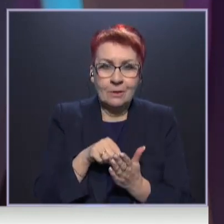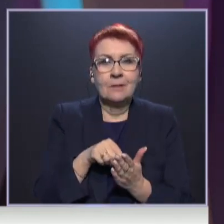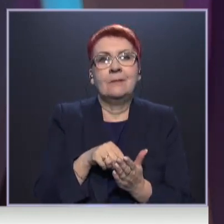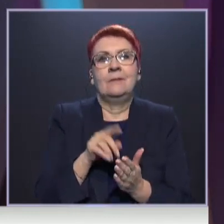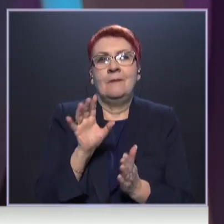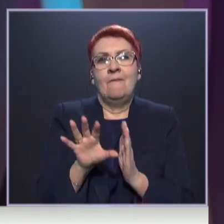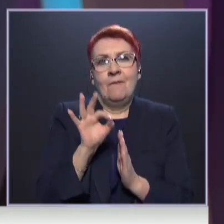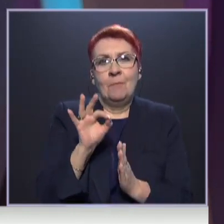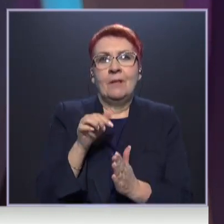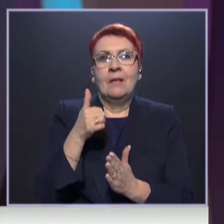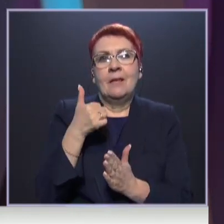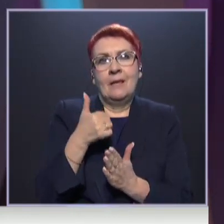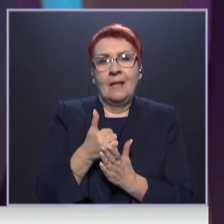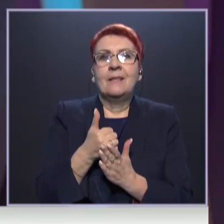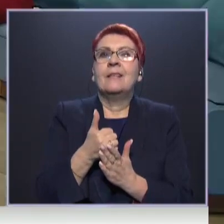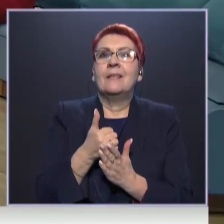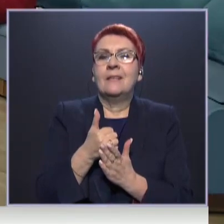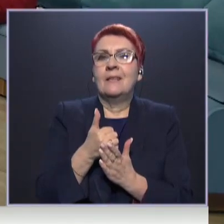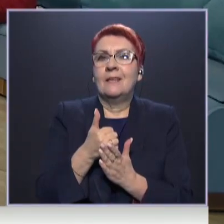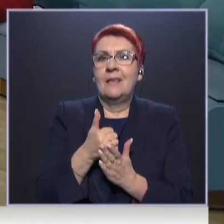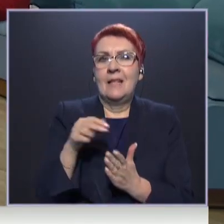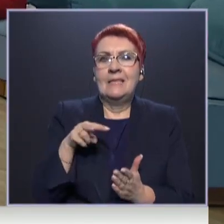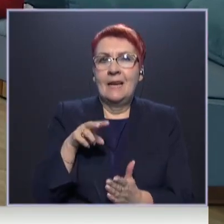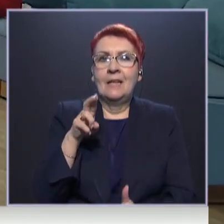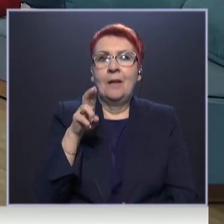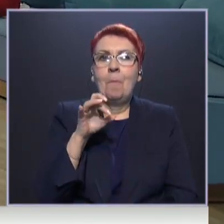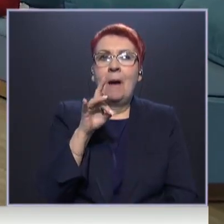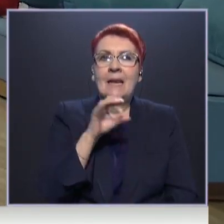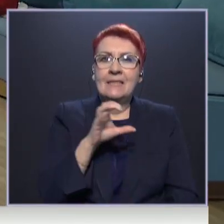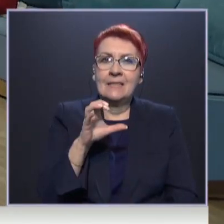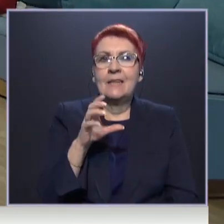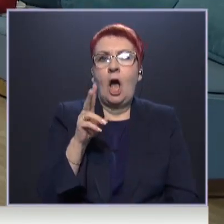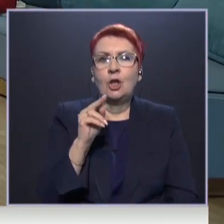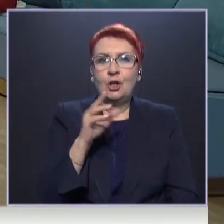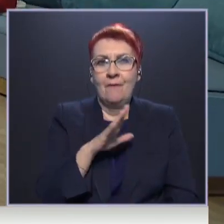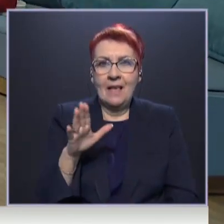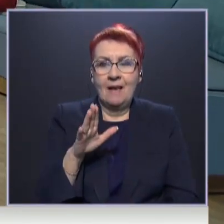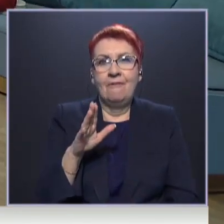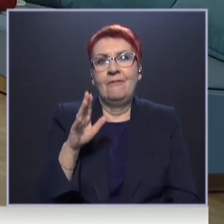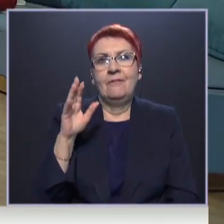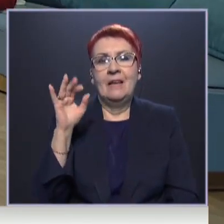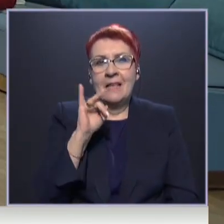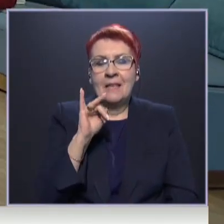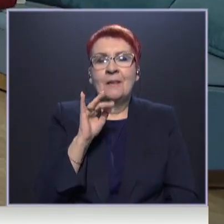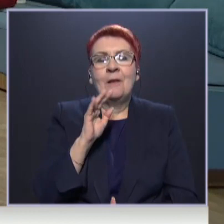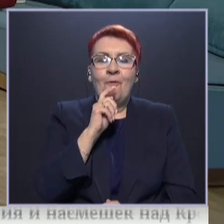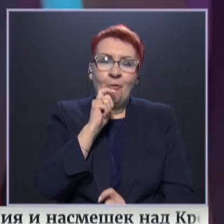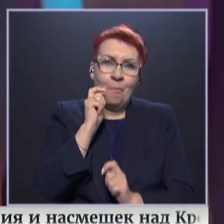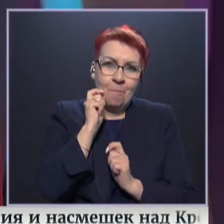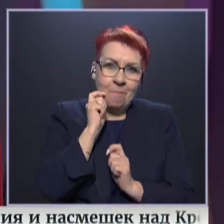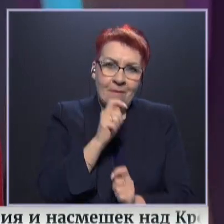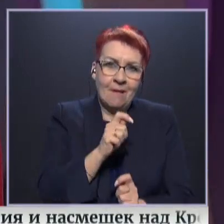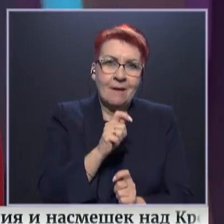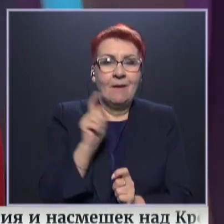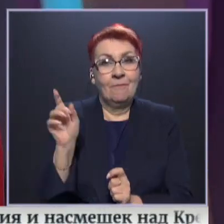выбрал наш генеральный продюсер Борис Вячеславович Корчевников. И тому, кто победит, отправим вот такой большой праздничный календарь с подписью